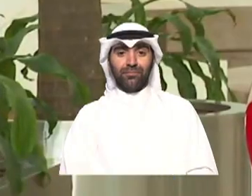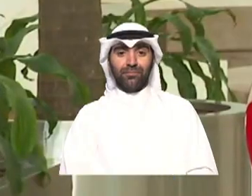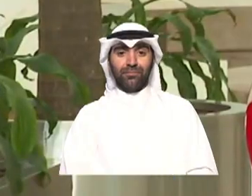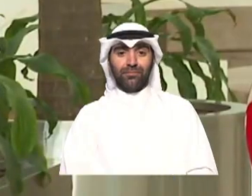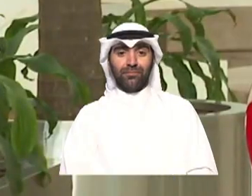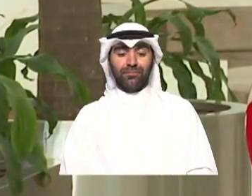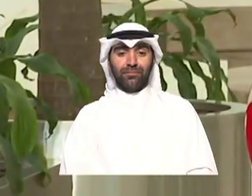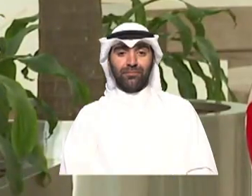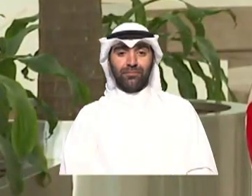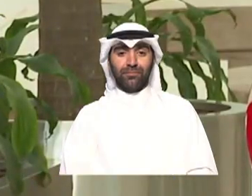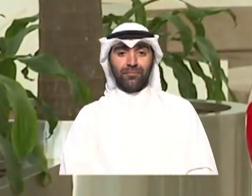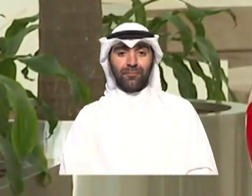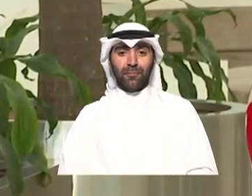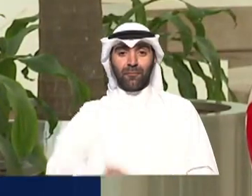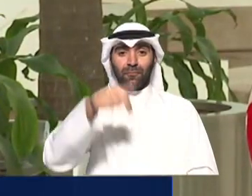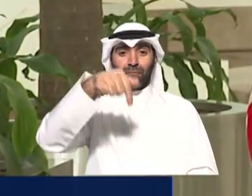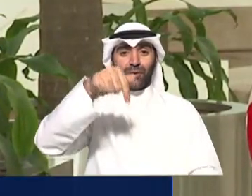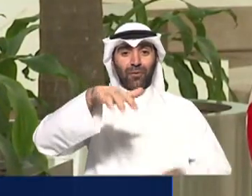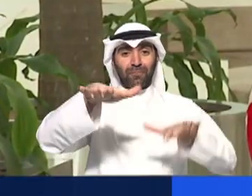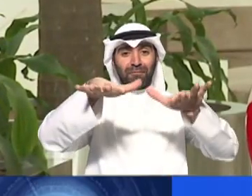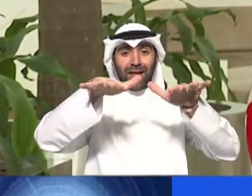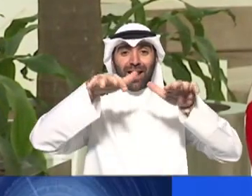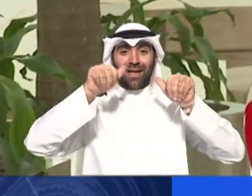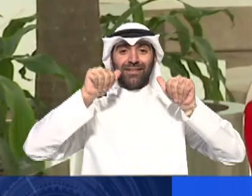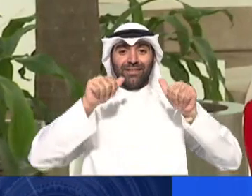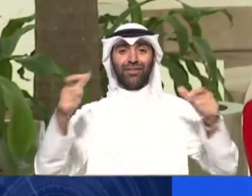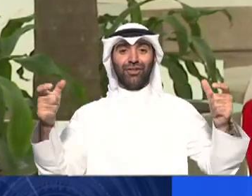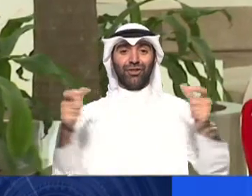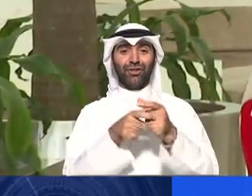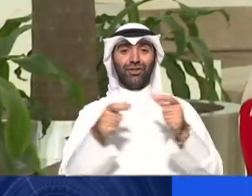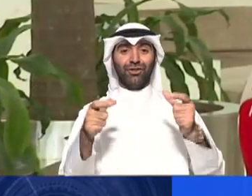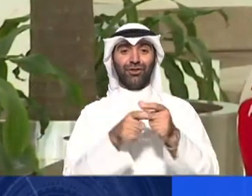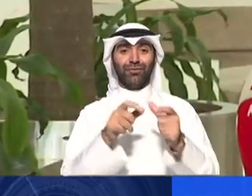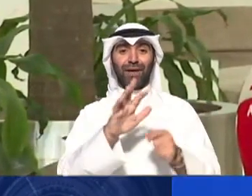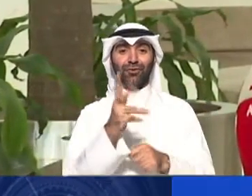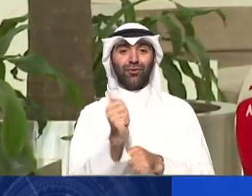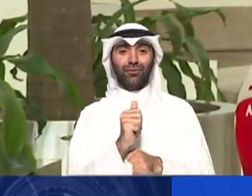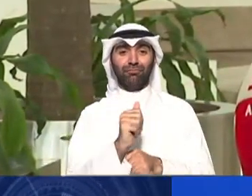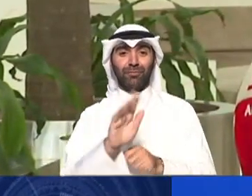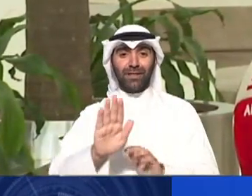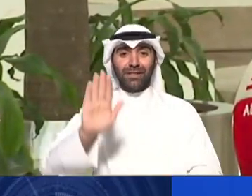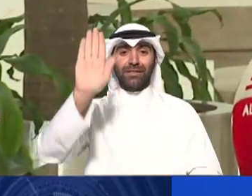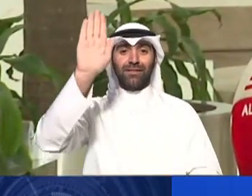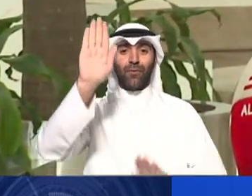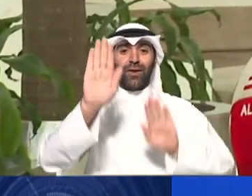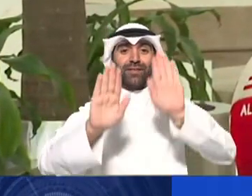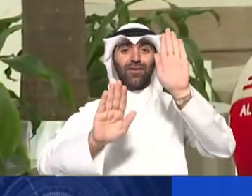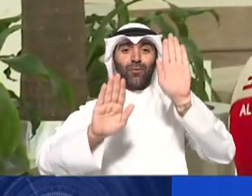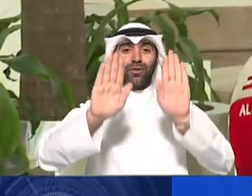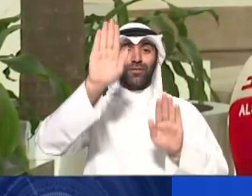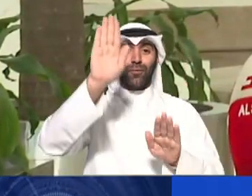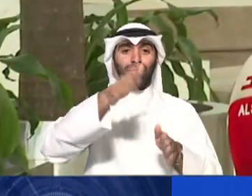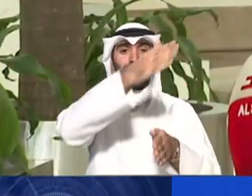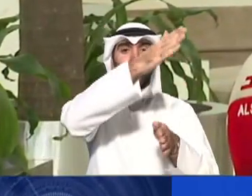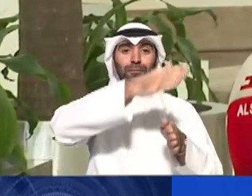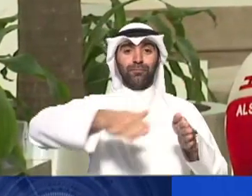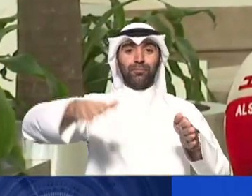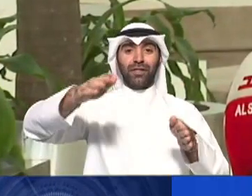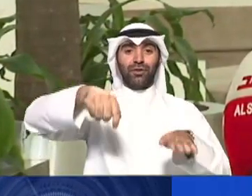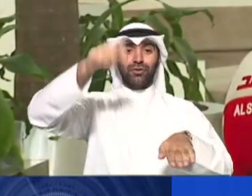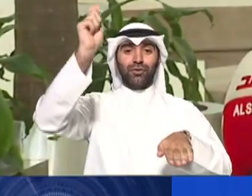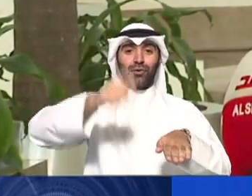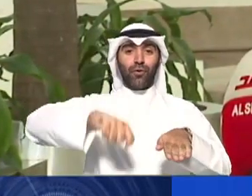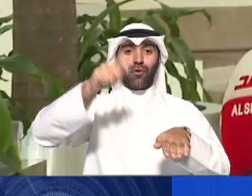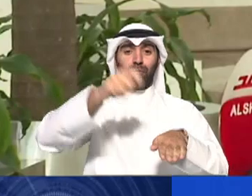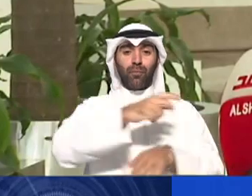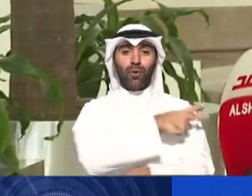انتهينا للتو من الجلسة الخاصة التي دعيت لها للتصويت على طلبي طرح الثقة. الأول كان طلب